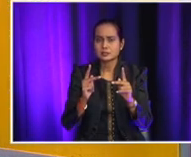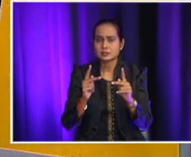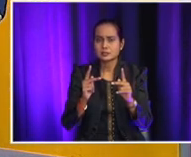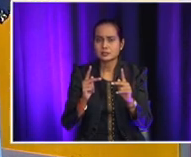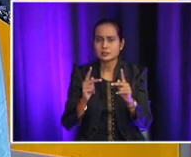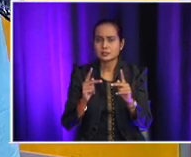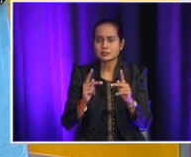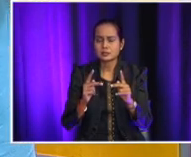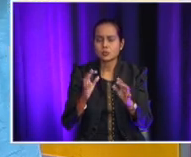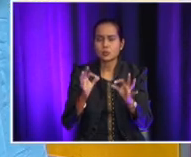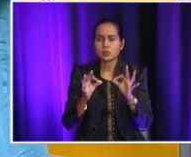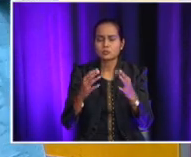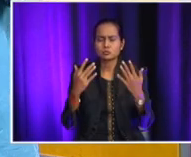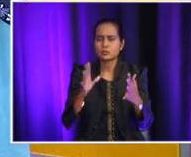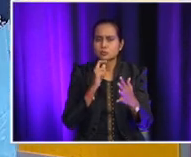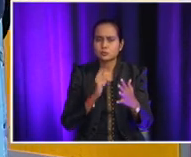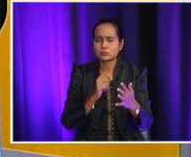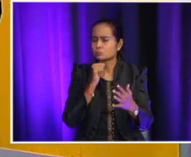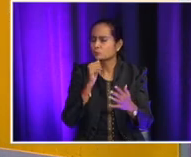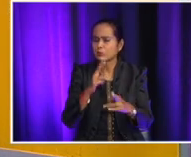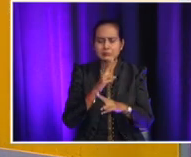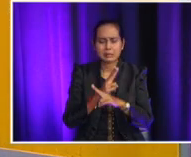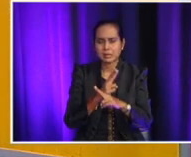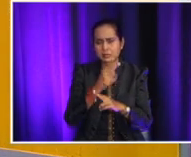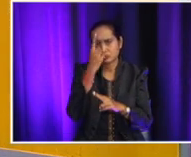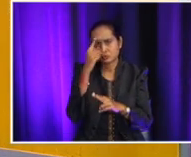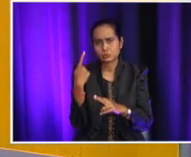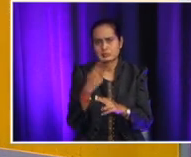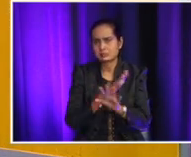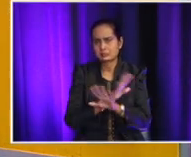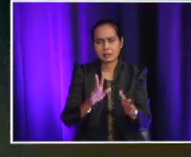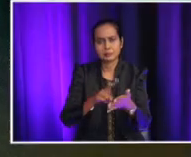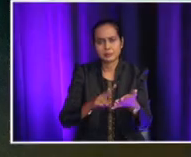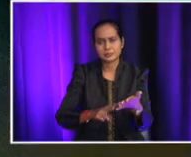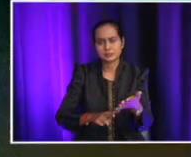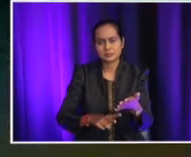kita ada warga emas itu Bukan Halangan untuk kita tidak membaca